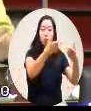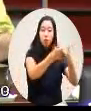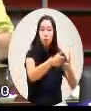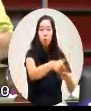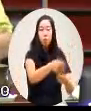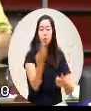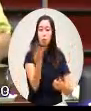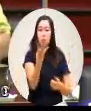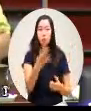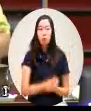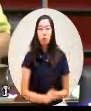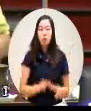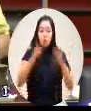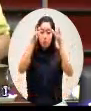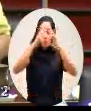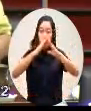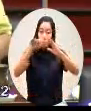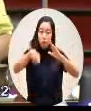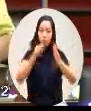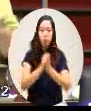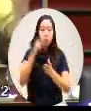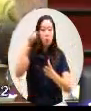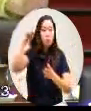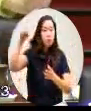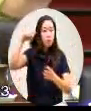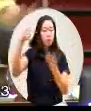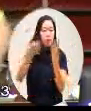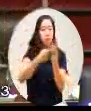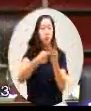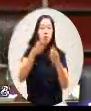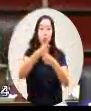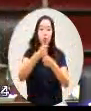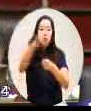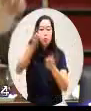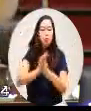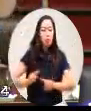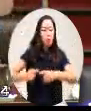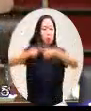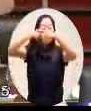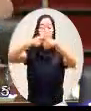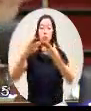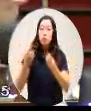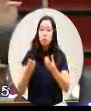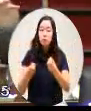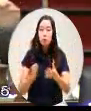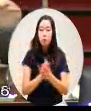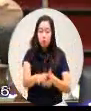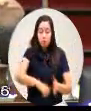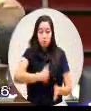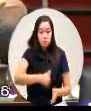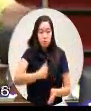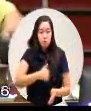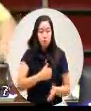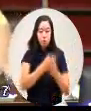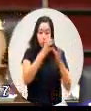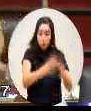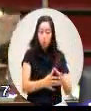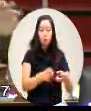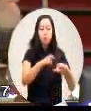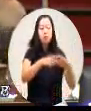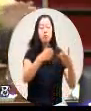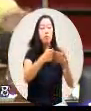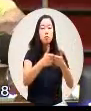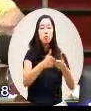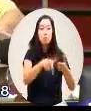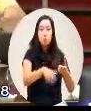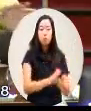工会。咱高雄市这个是职业工会，都没有争议。咱办真正咧办这个工会，真正